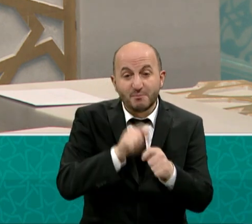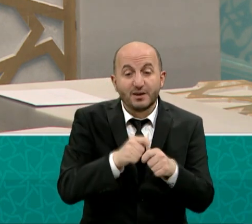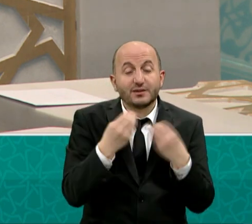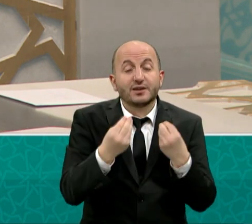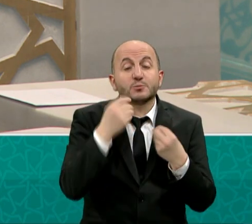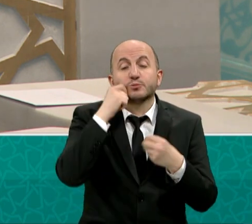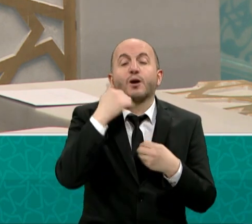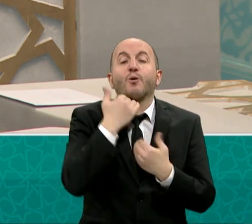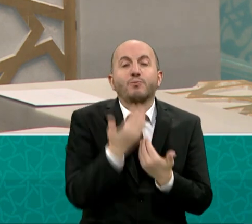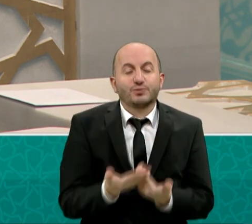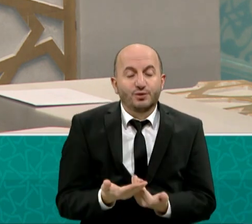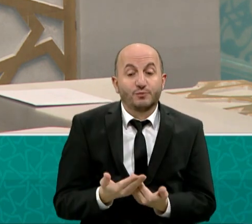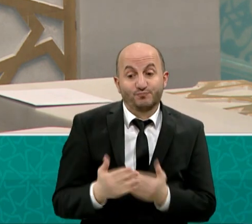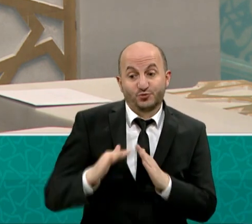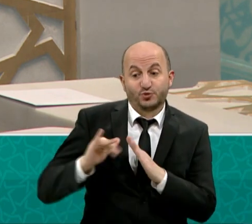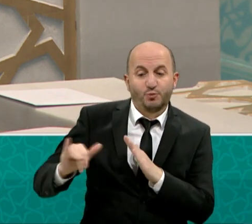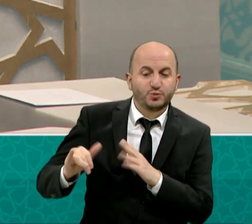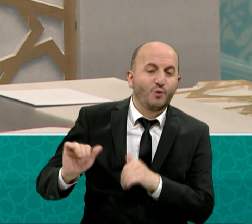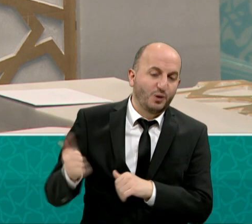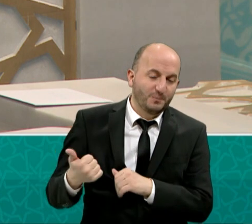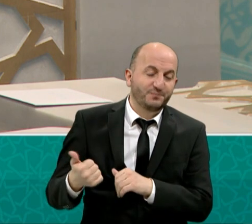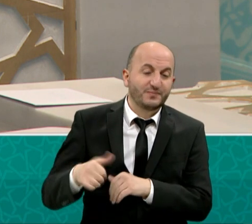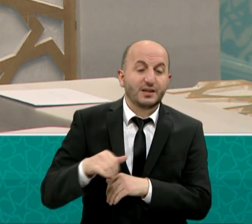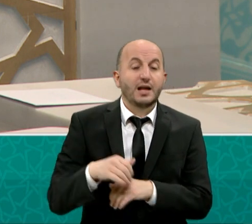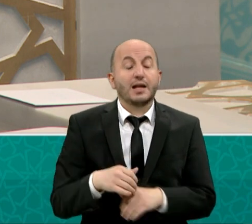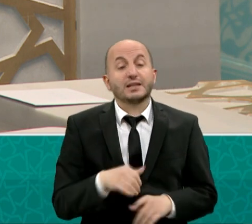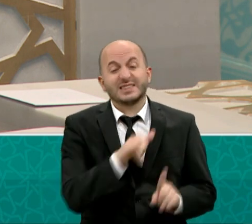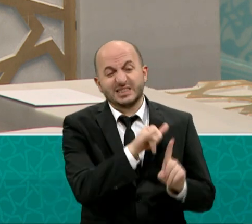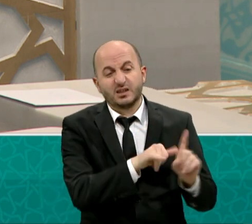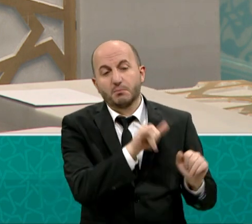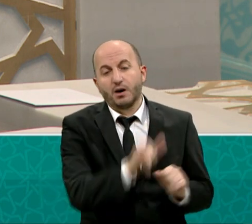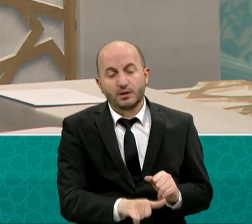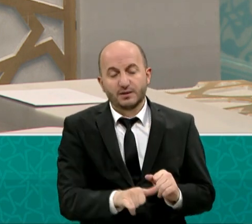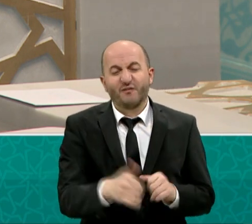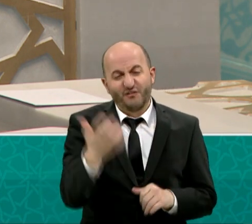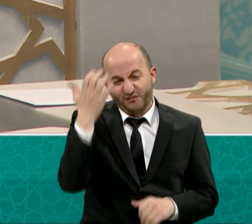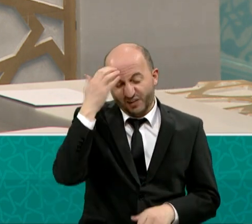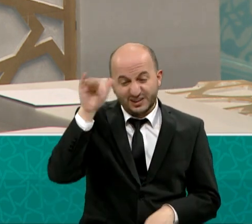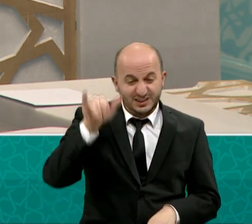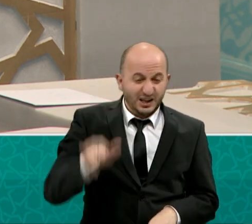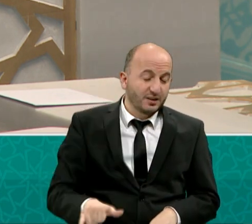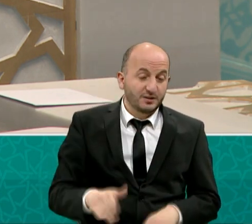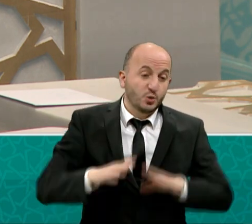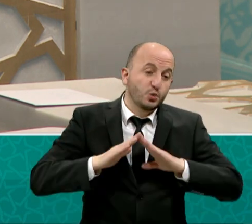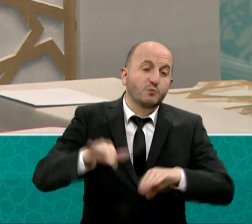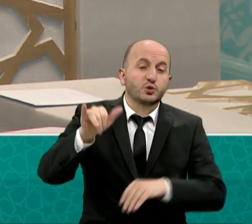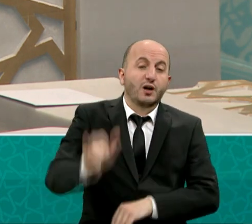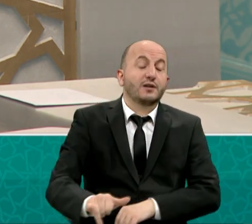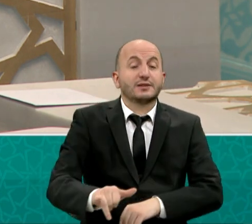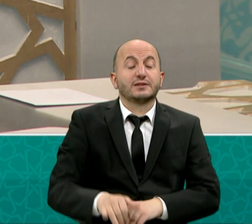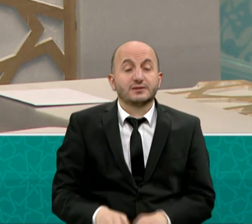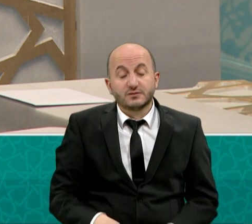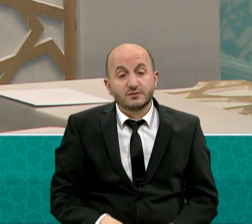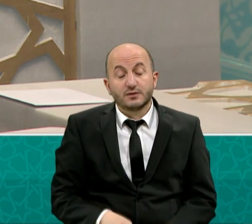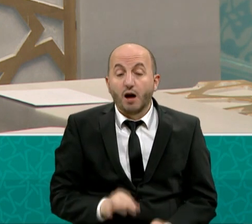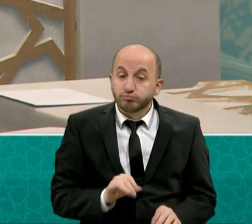olunmuyor kardeşler. Anne baba hakkı, akraba hakkı, yetim hakkı, fakir hakkı. Burada da komşu hakkı. Hem